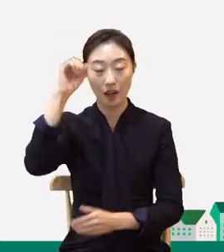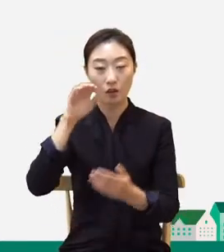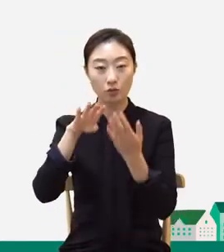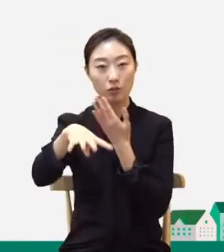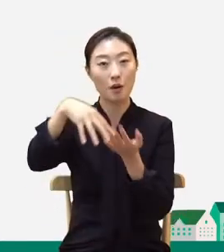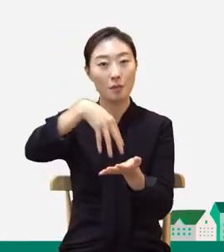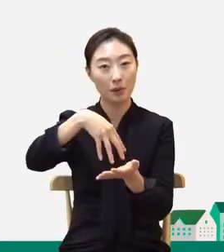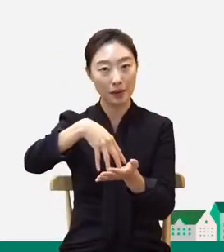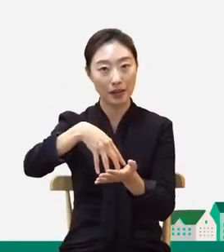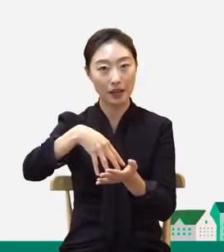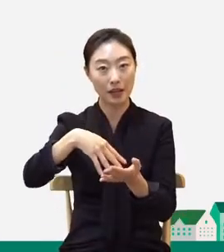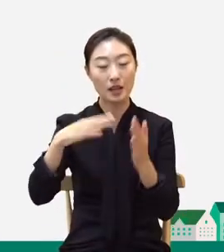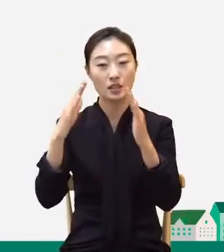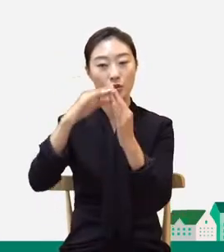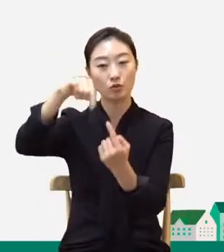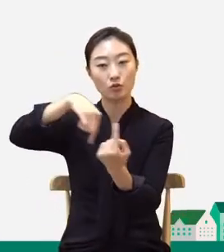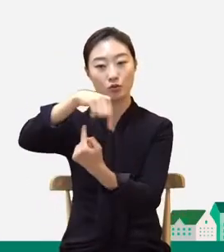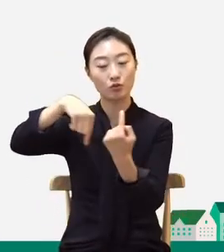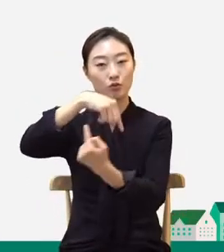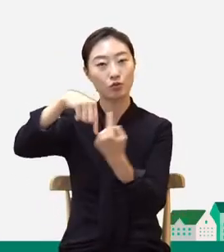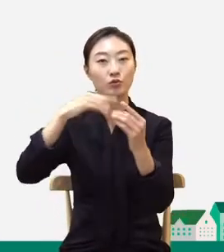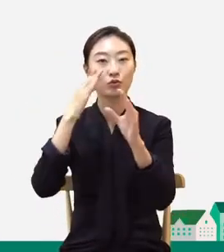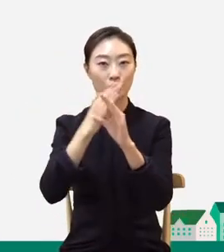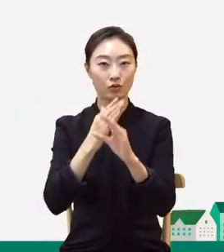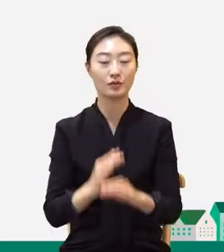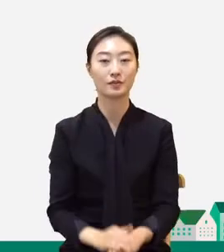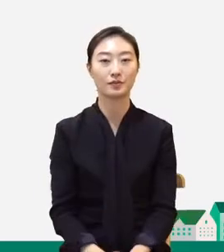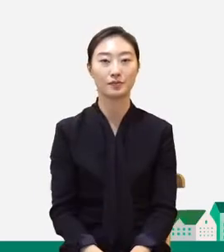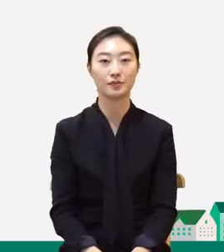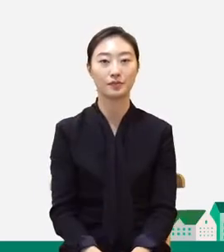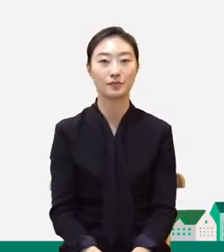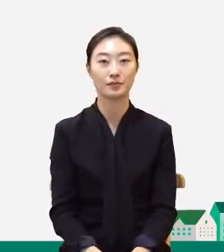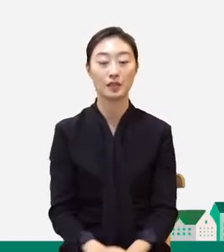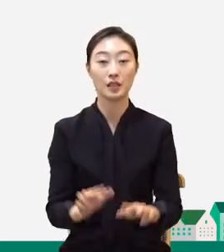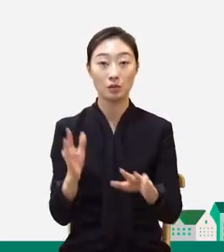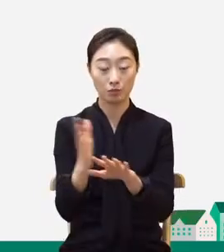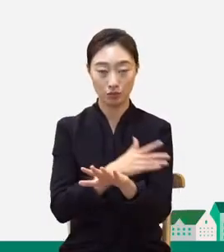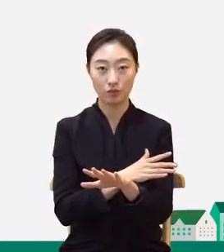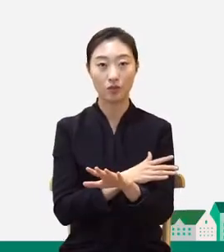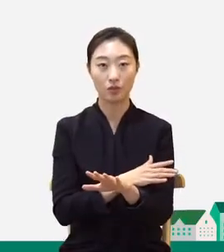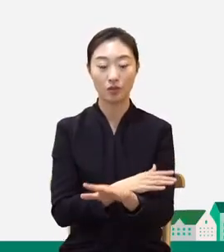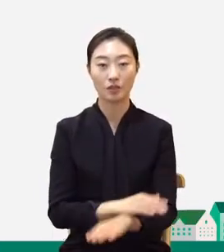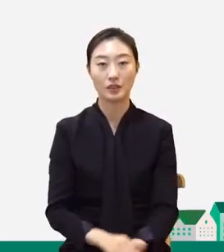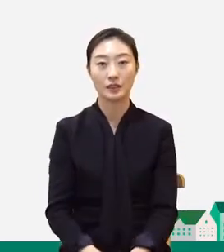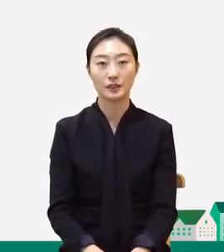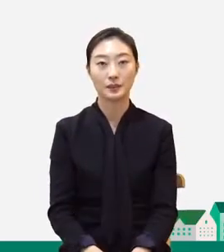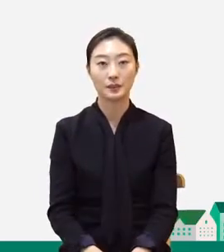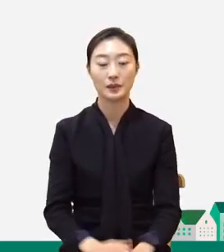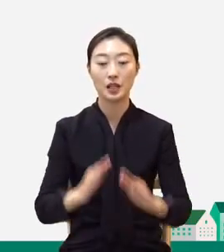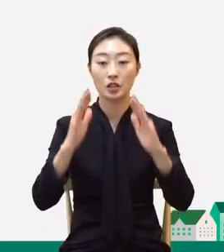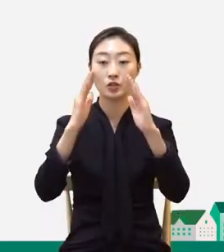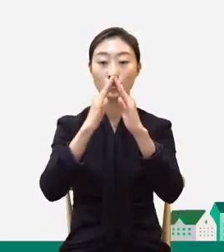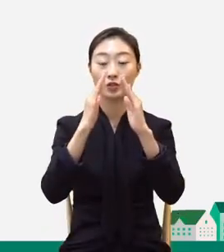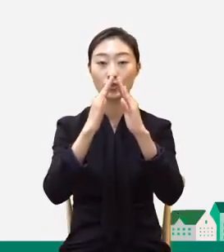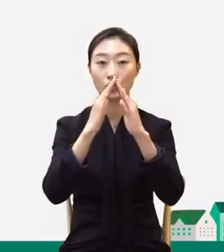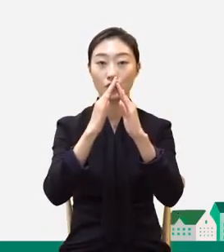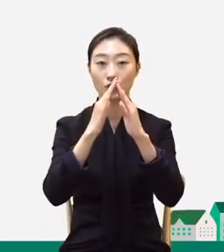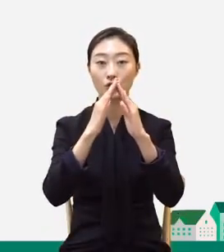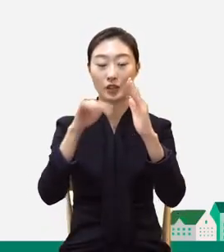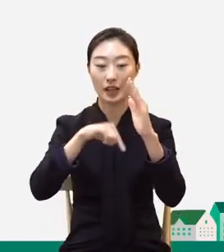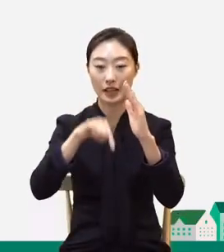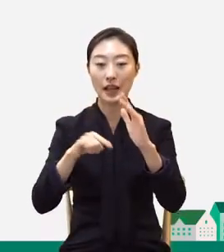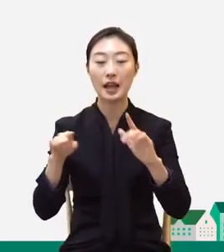법인이 지원주택을 운영하고 있습니다. 그럼 지금부터는 저희 희망이음 지원주택이지만 저희